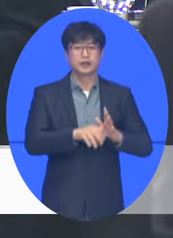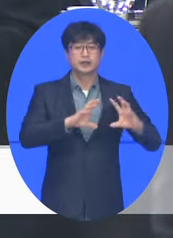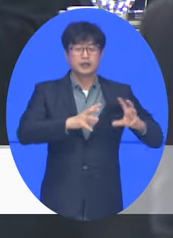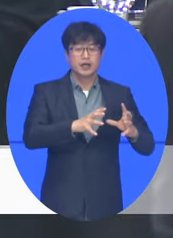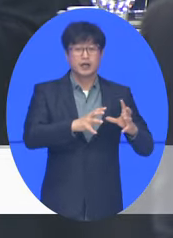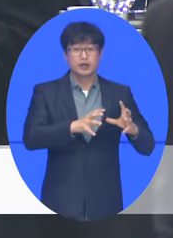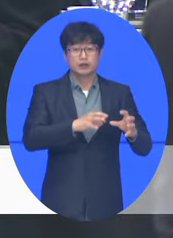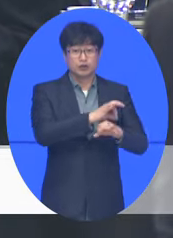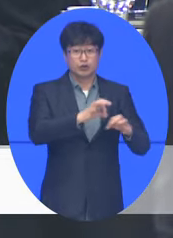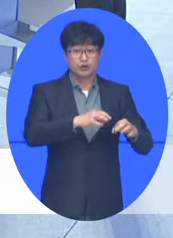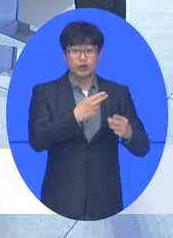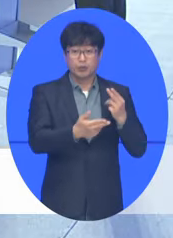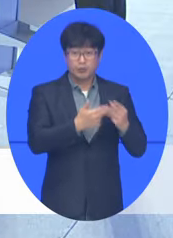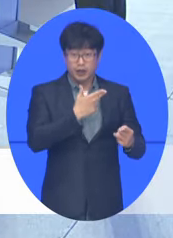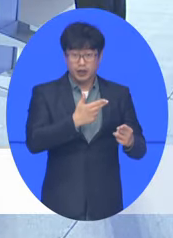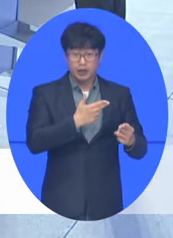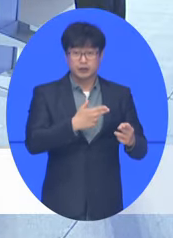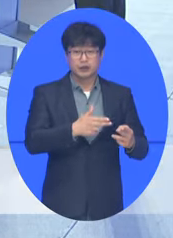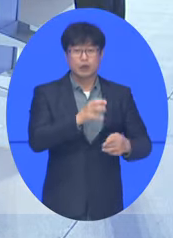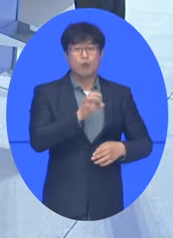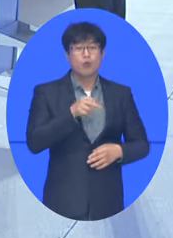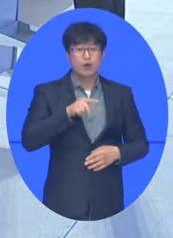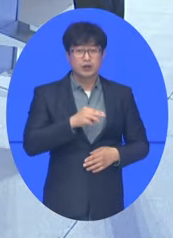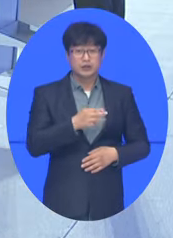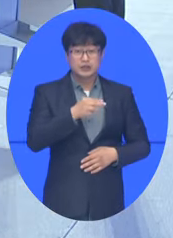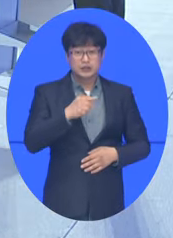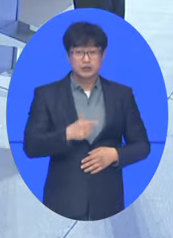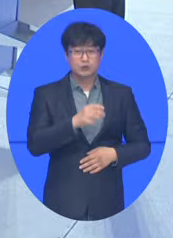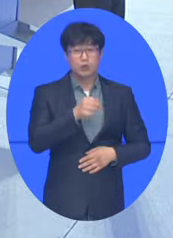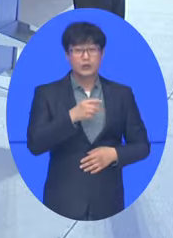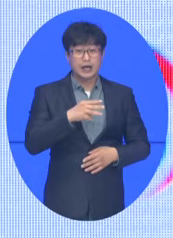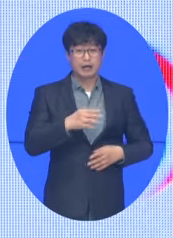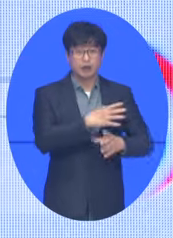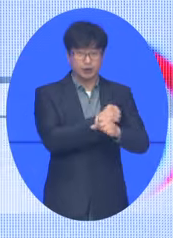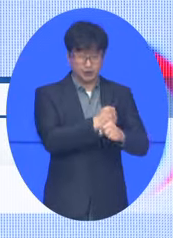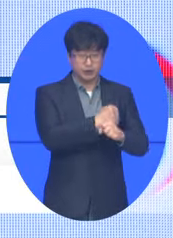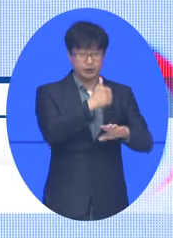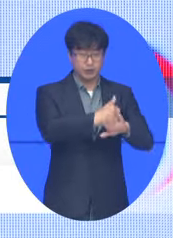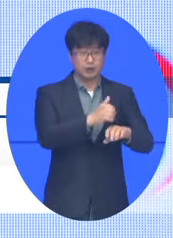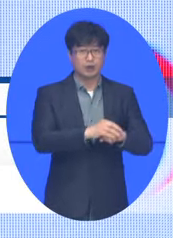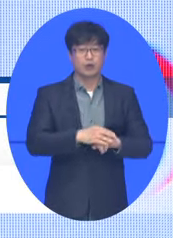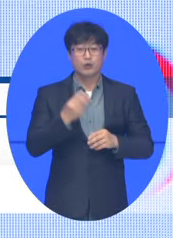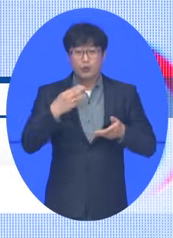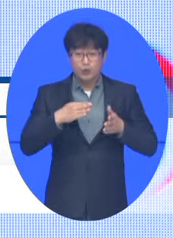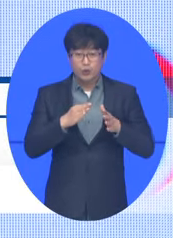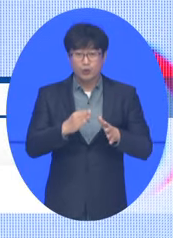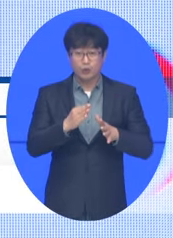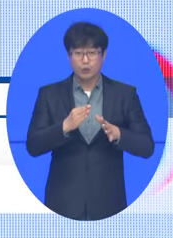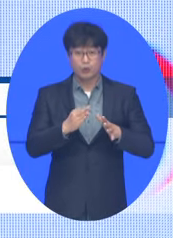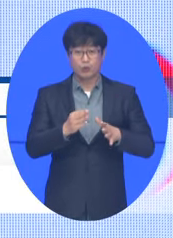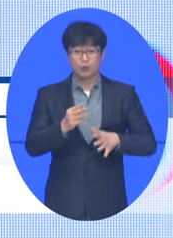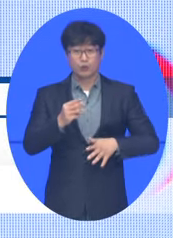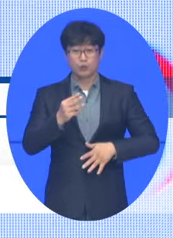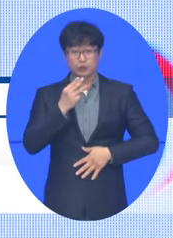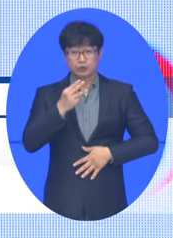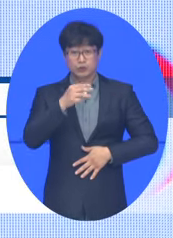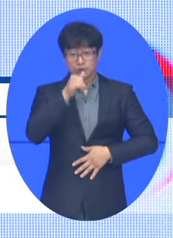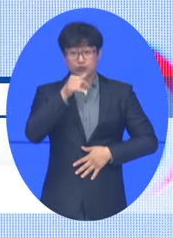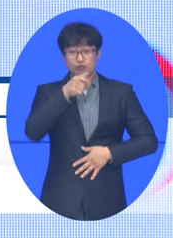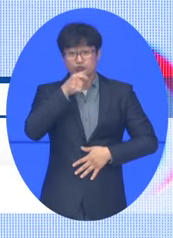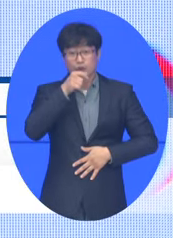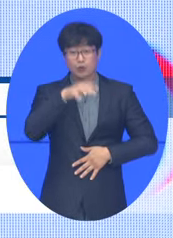세계 한인경제인협회인 월드옥타와 협약을 맺은 결과입니다. 우리의 수도가 있는